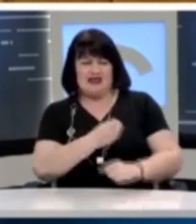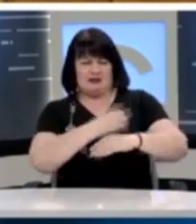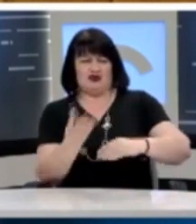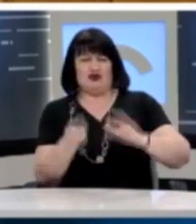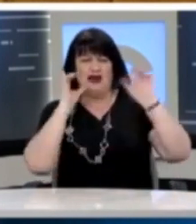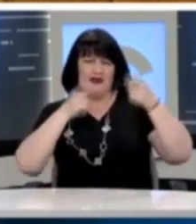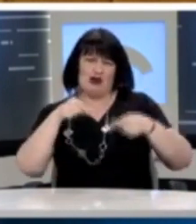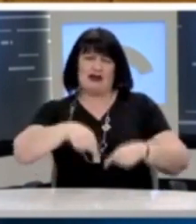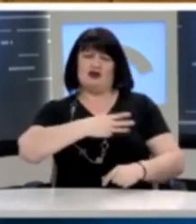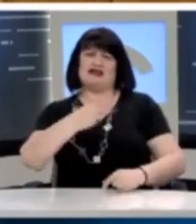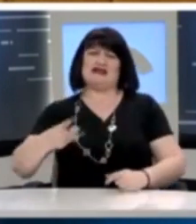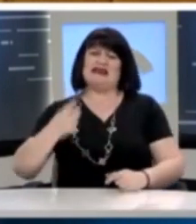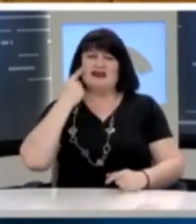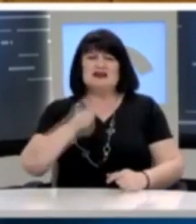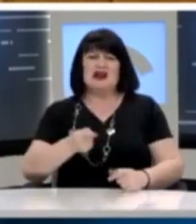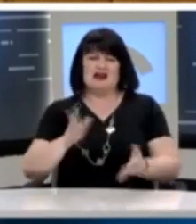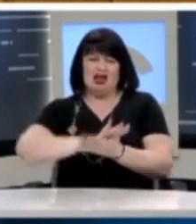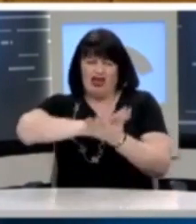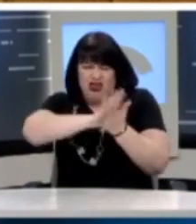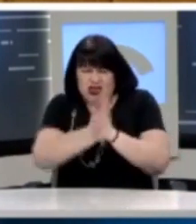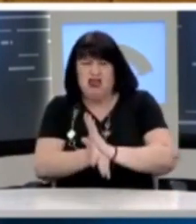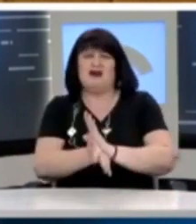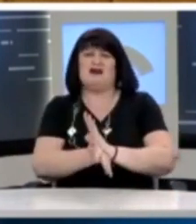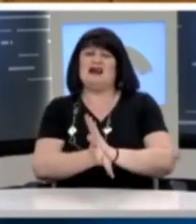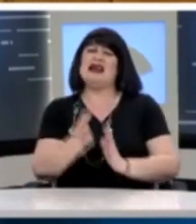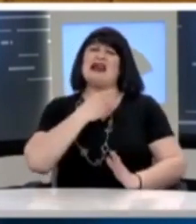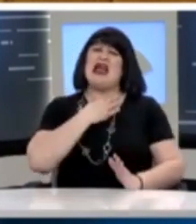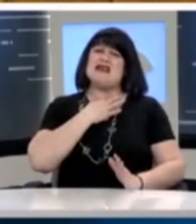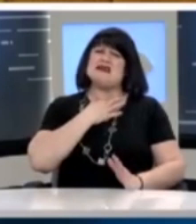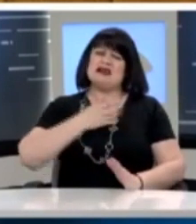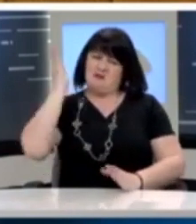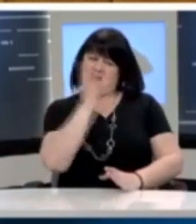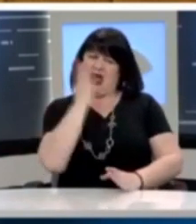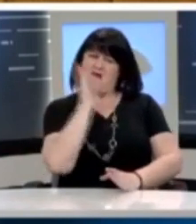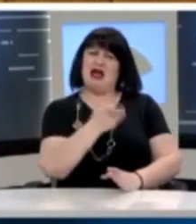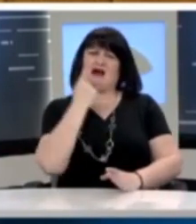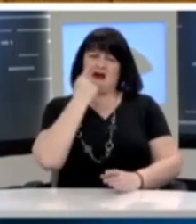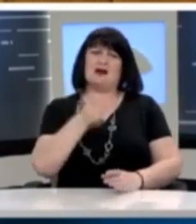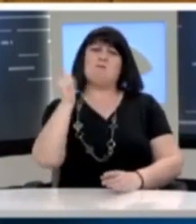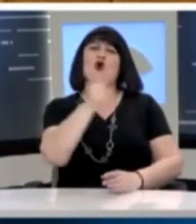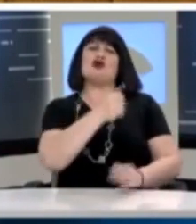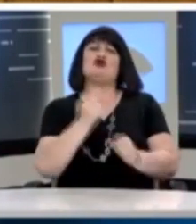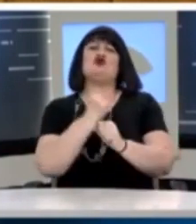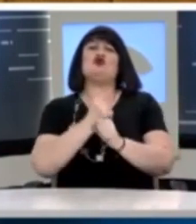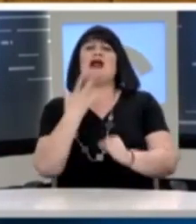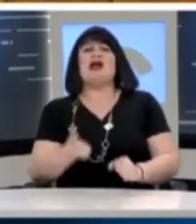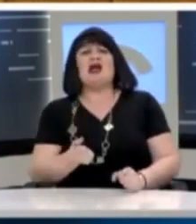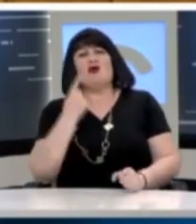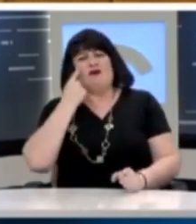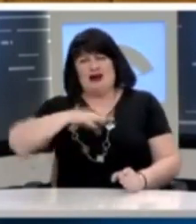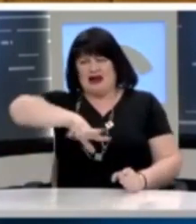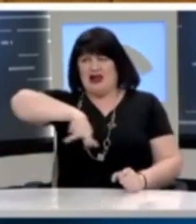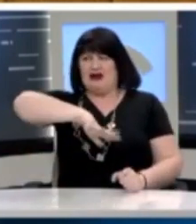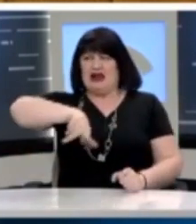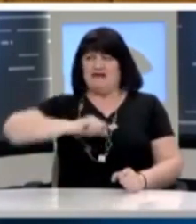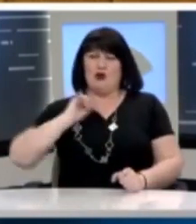Νέα Δημοκρατία και τώρα το ΣΥΡΙΖΑ να τους επεδώνουν, χρειάζεται να σας πληρώσουμε το ίδιο νόμισμα. Οι αυταπασχολούμενοι που είδαν επίσης να τους